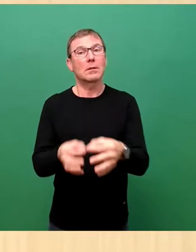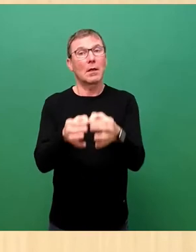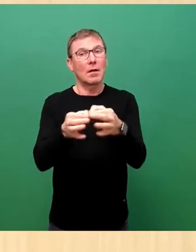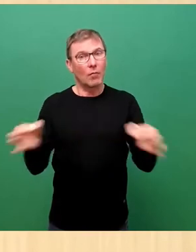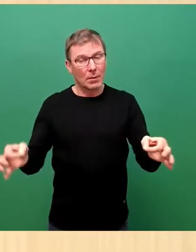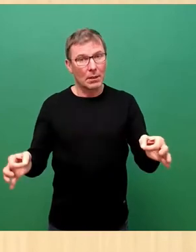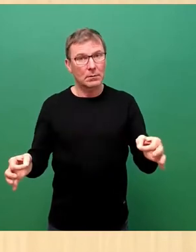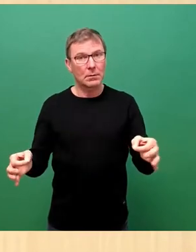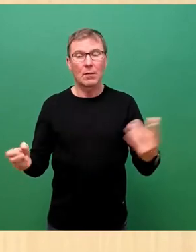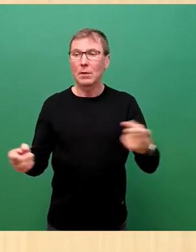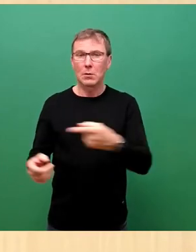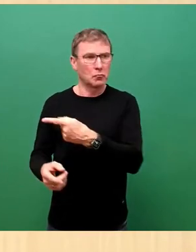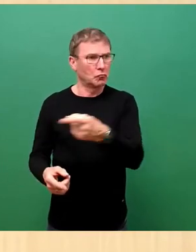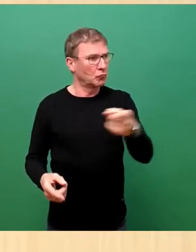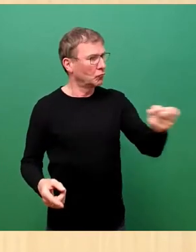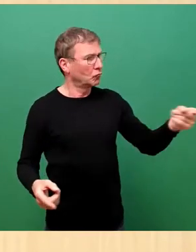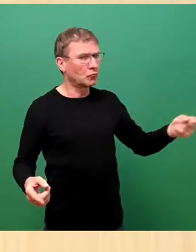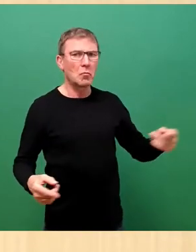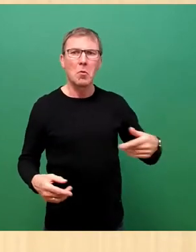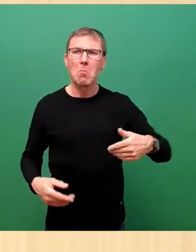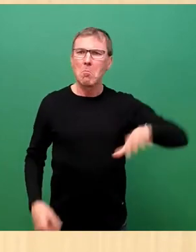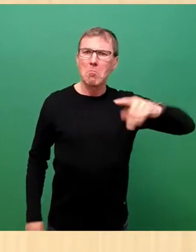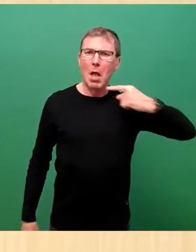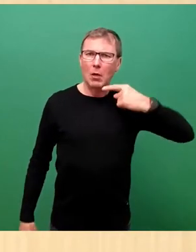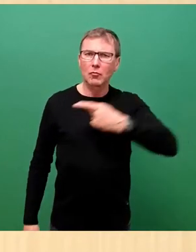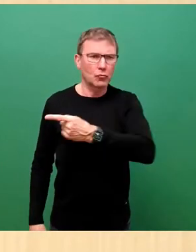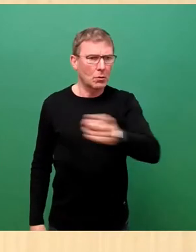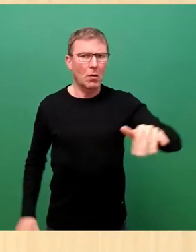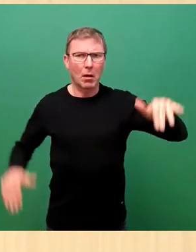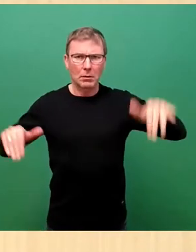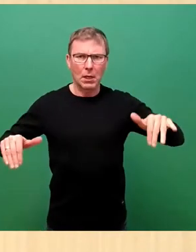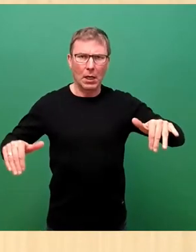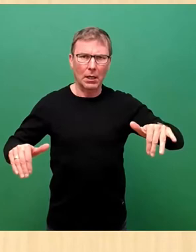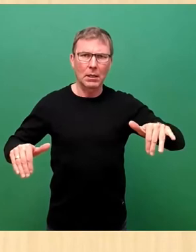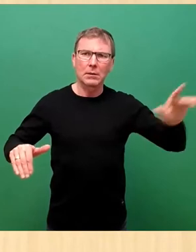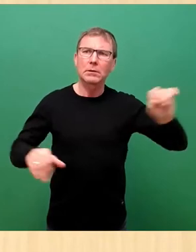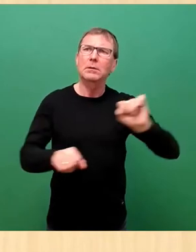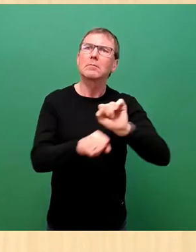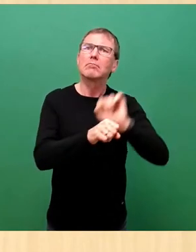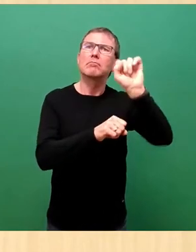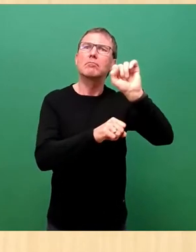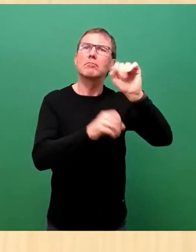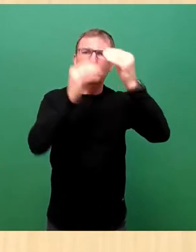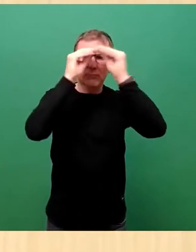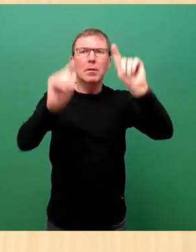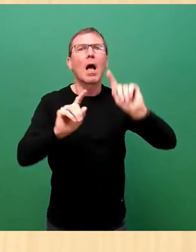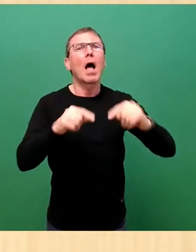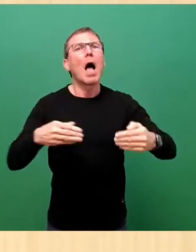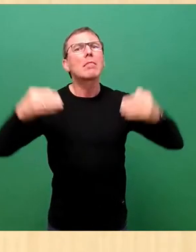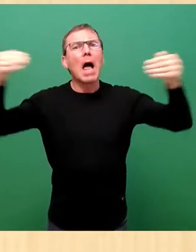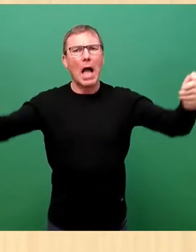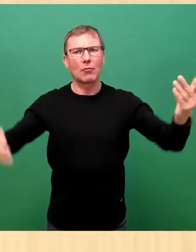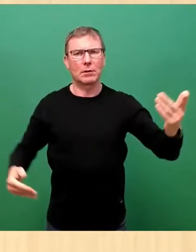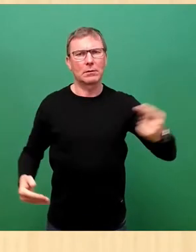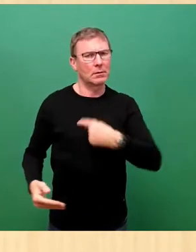ja offenkundig auch eine breite Mehrheit abzeichnet, ist es ja ein Appell nach außen, wo wir zeigen, auch